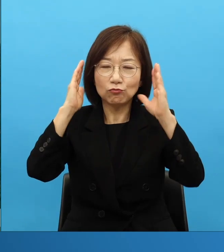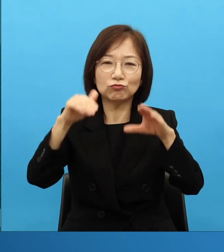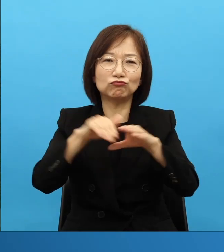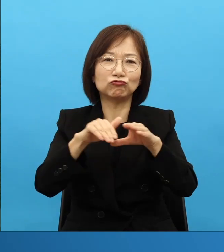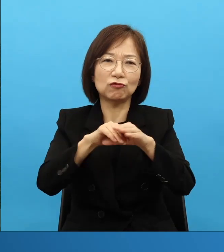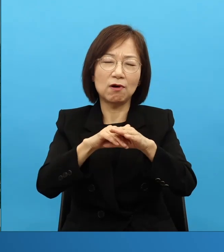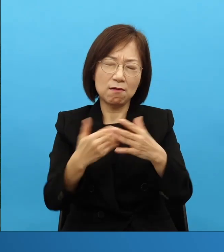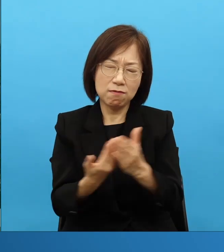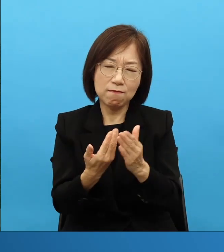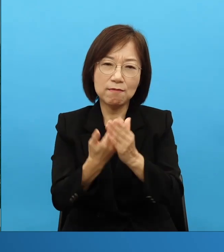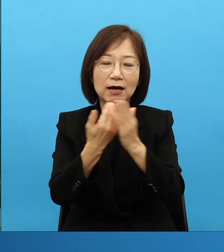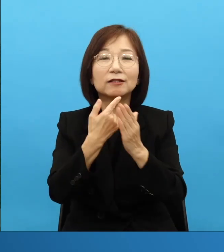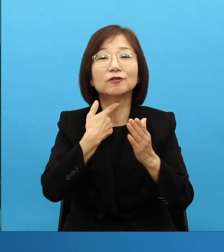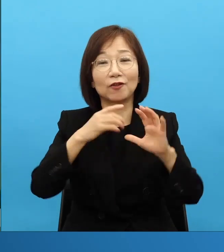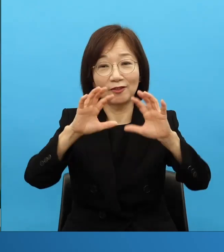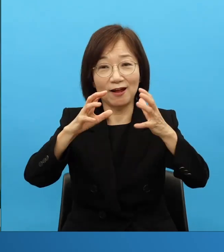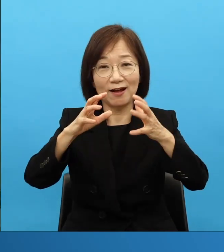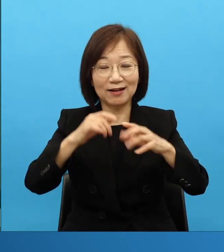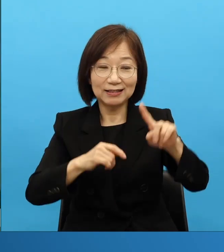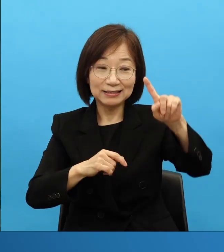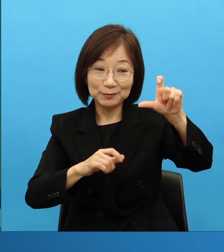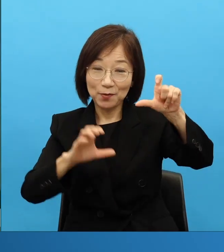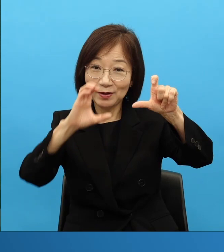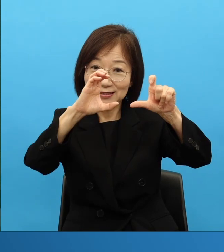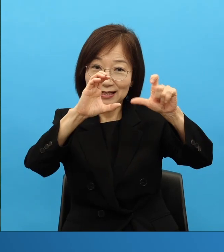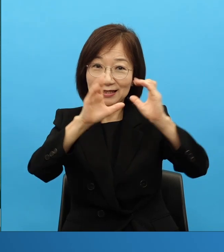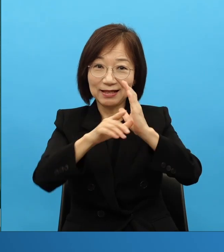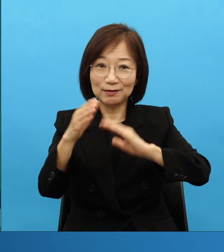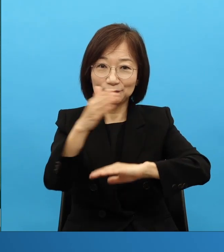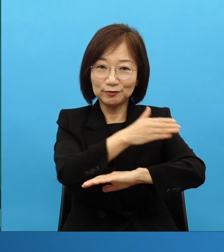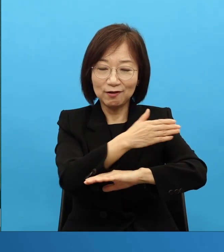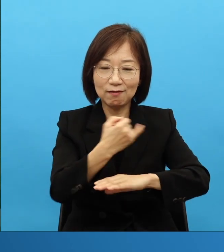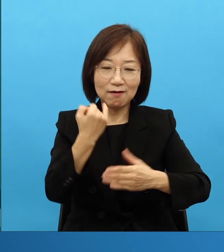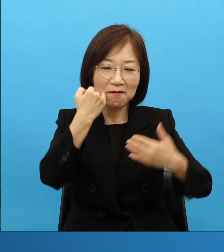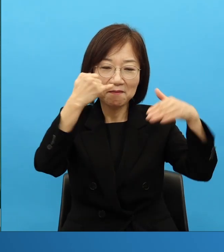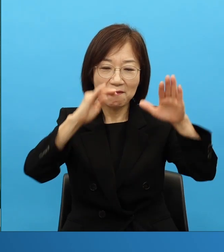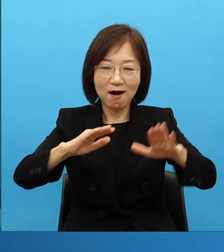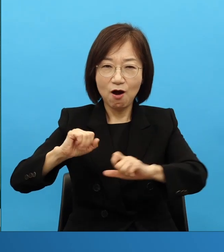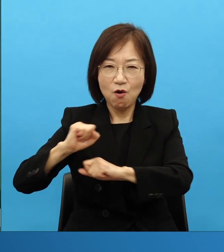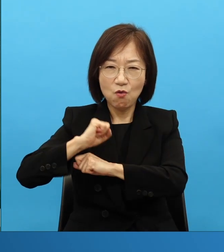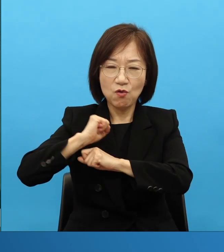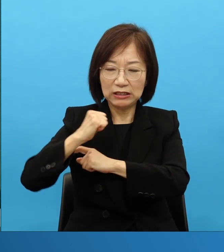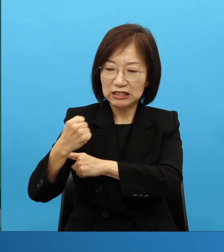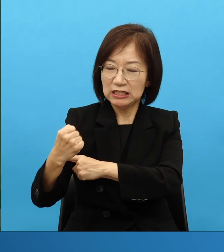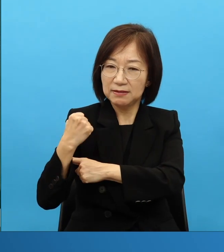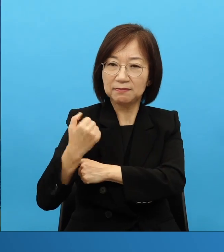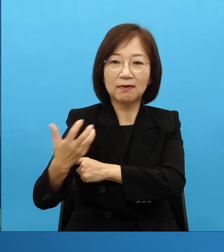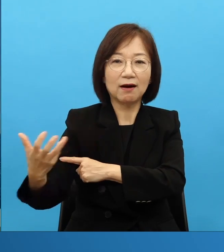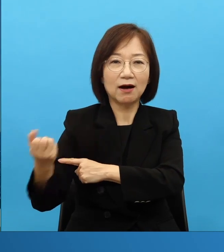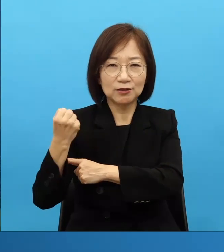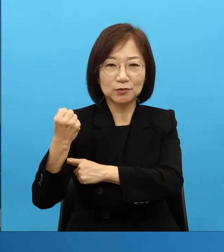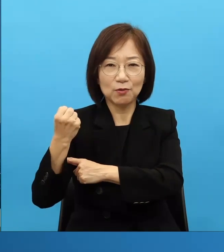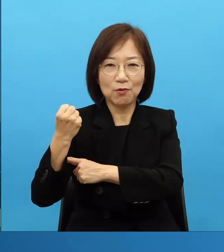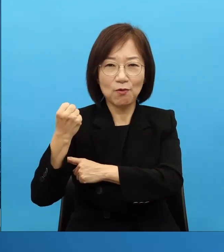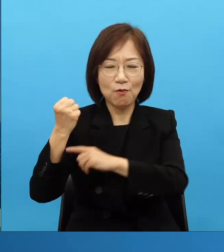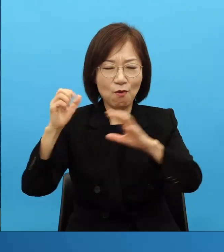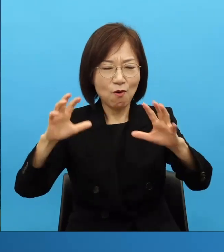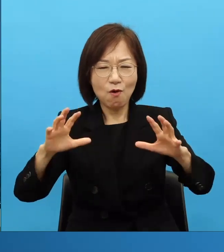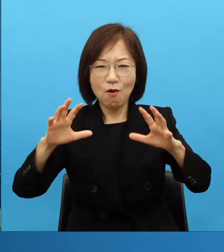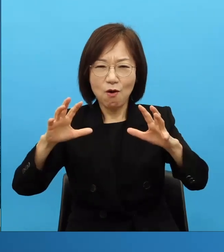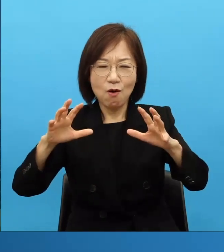나라야. 15세기부터 스페인은 강력한 해군으로 바다를 장악하고